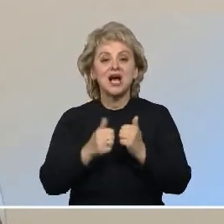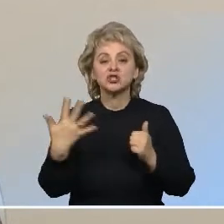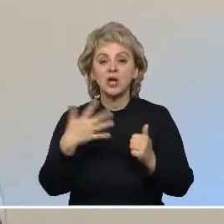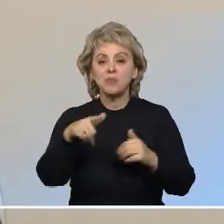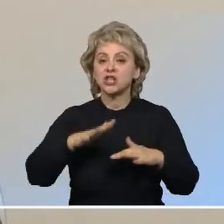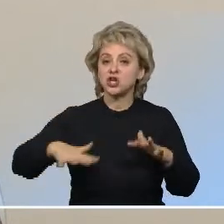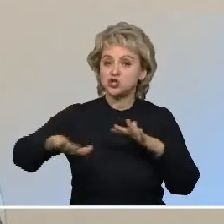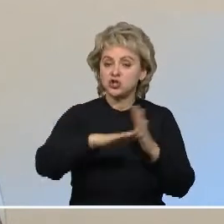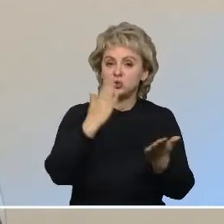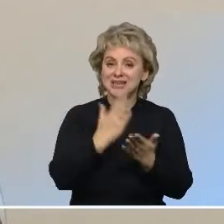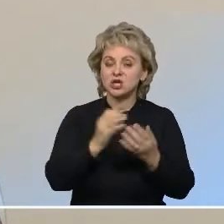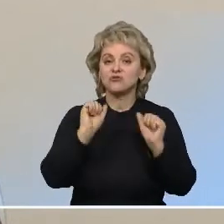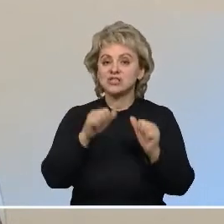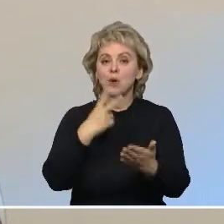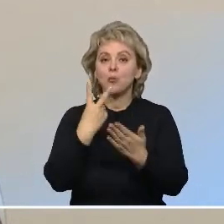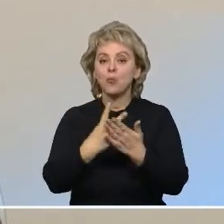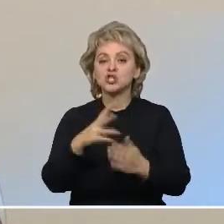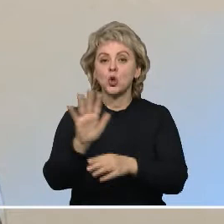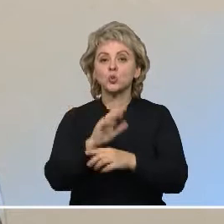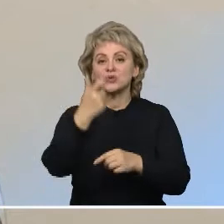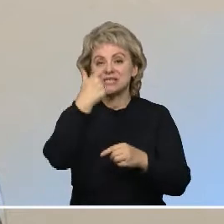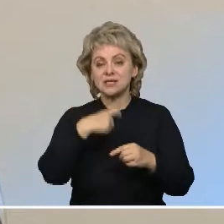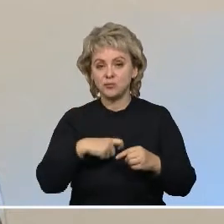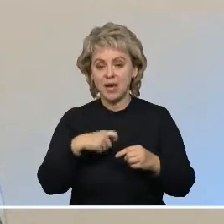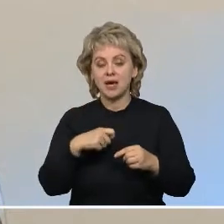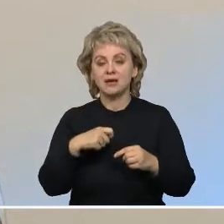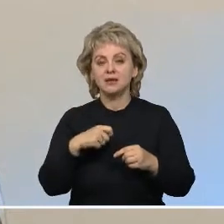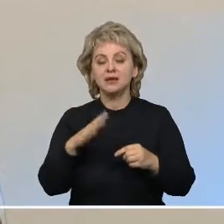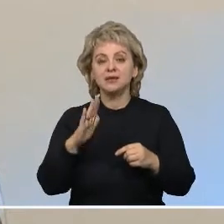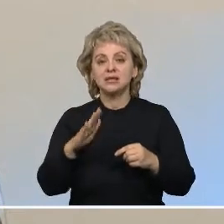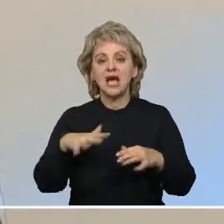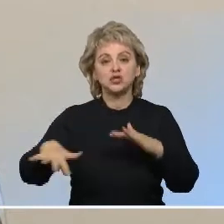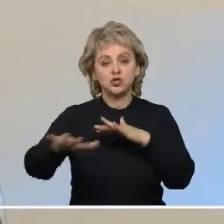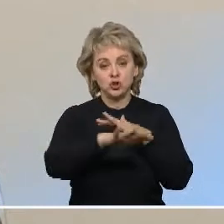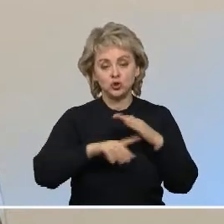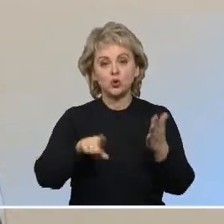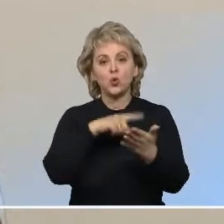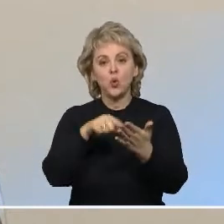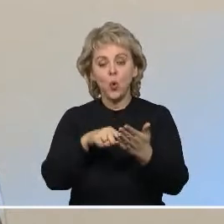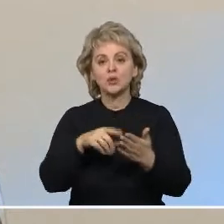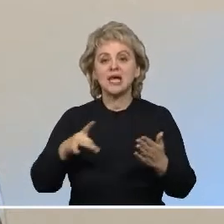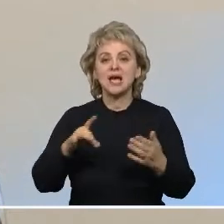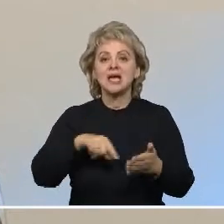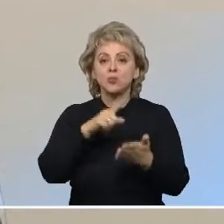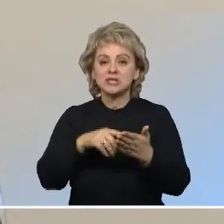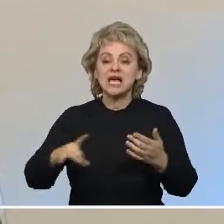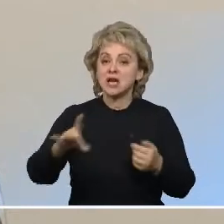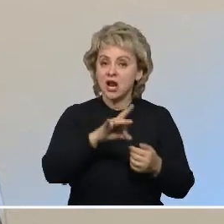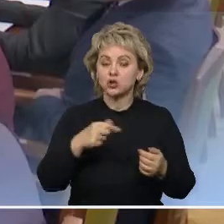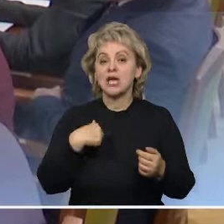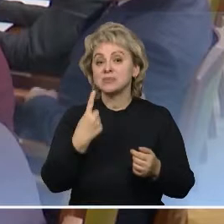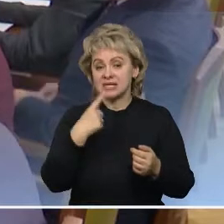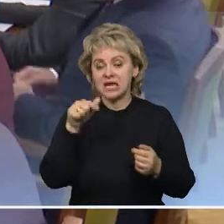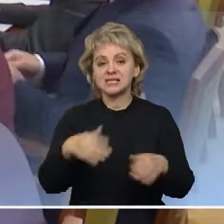лишь каждая пятая территория имеет возможность посмотреть кино у себя на территории города, муниципального района, я бы